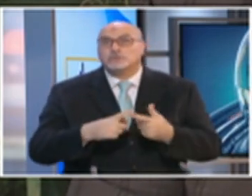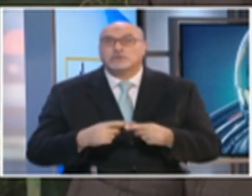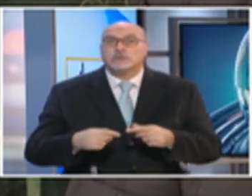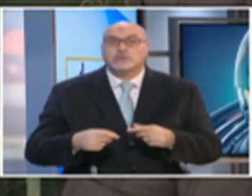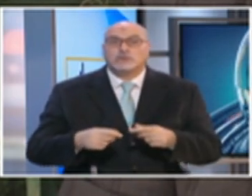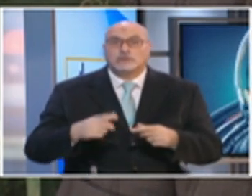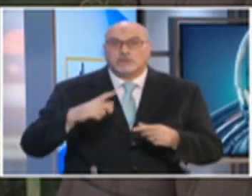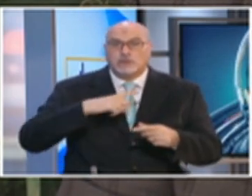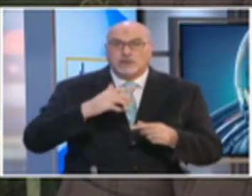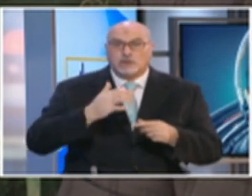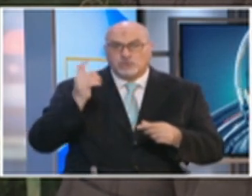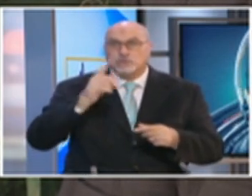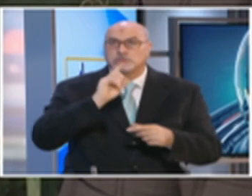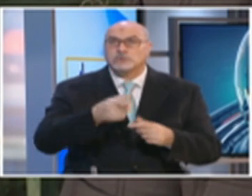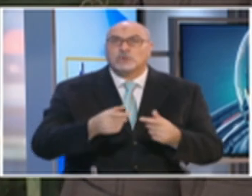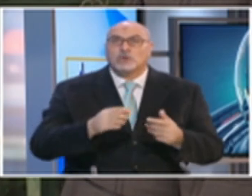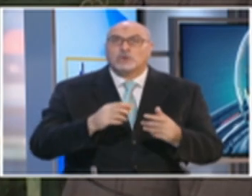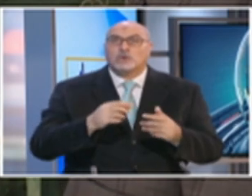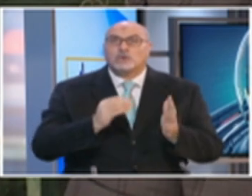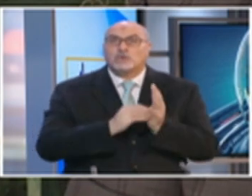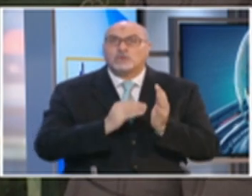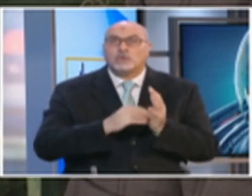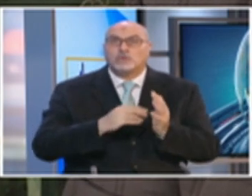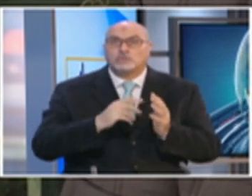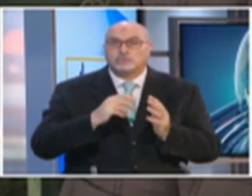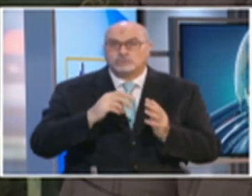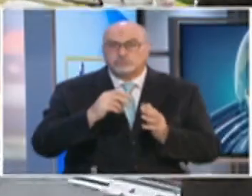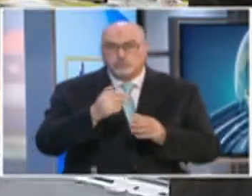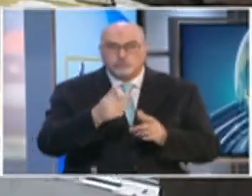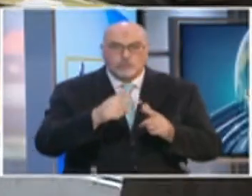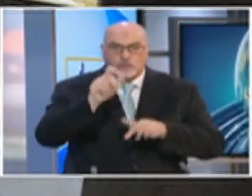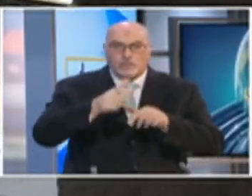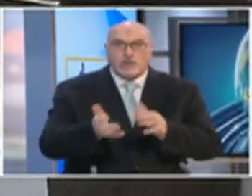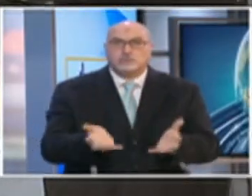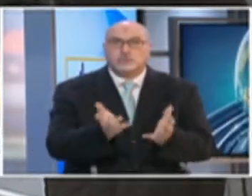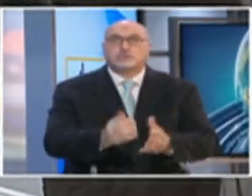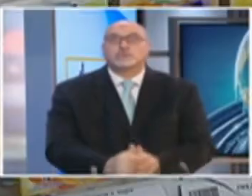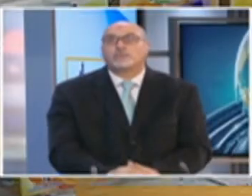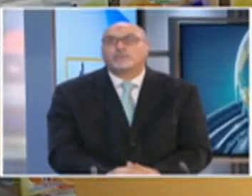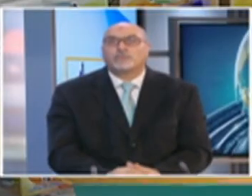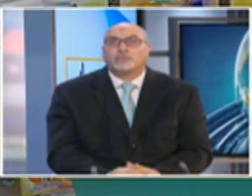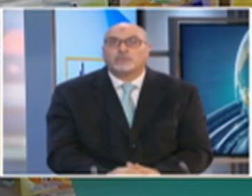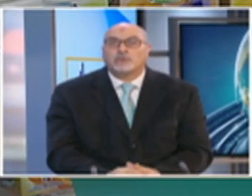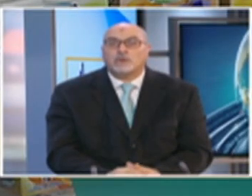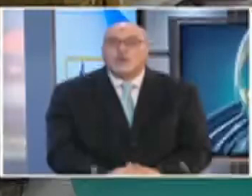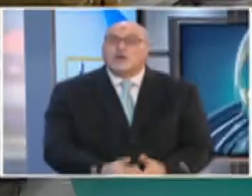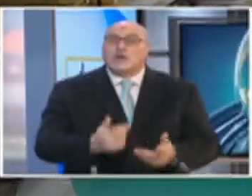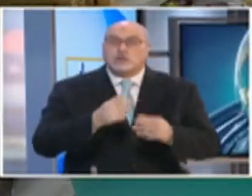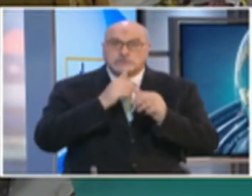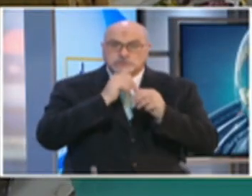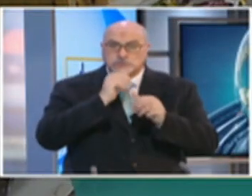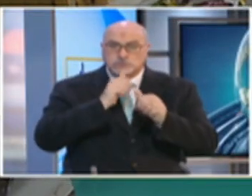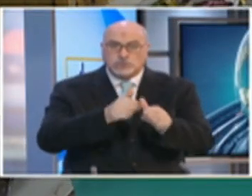هناك بعض الإجراءات اللي نشوفها كذلك في المراحل القادمة تخدم دائما المواطن. الوقوف على تطبيق